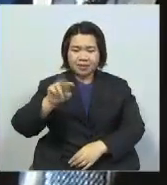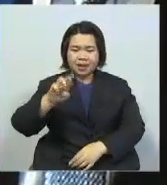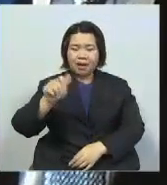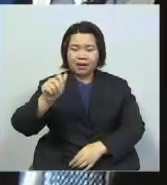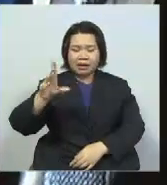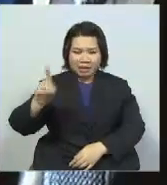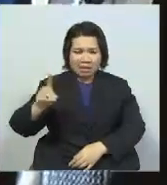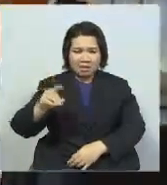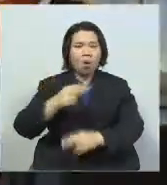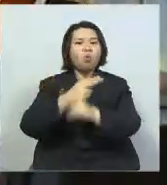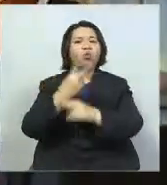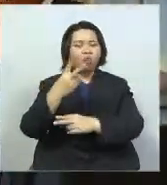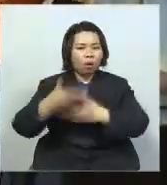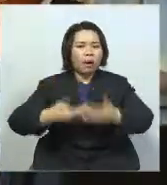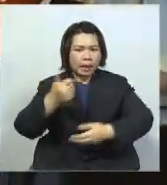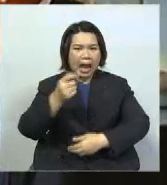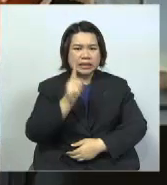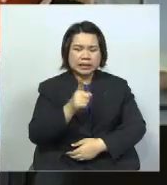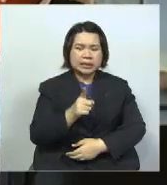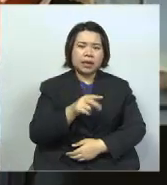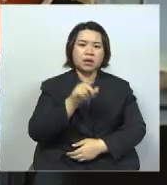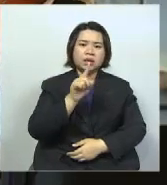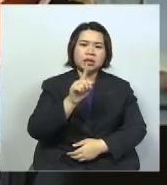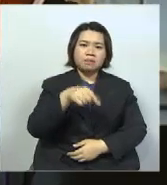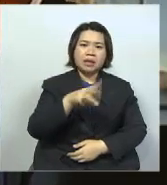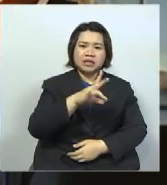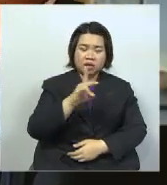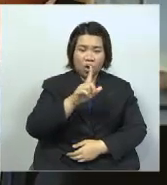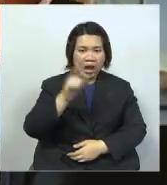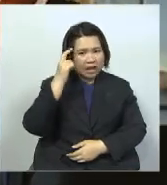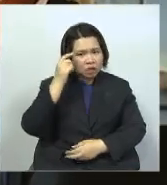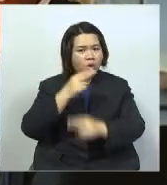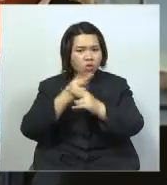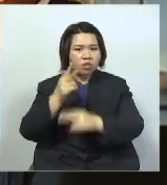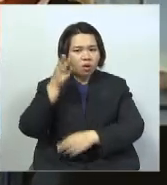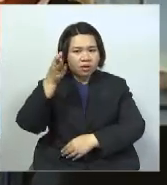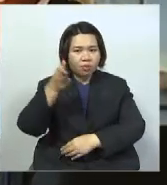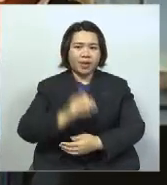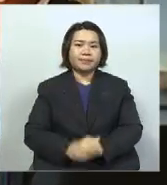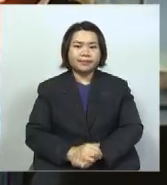อีก1เท่าตัวค่ะจากปัจจุบันที่มีมูลค่ากว่า 1,700 ล้านบาท